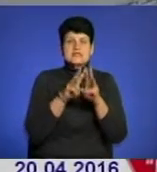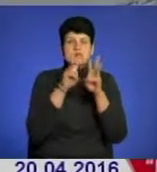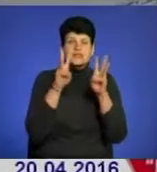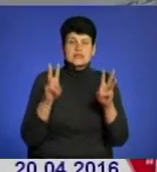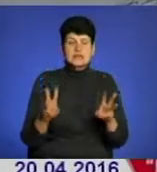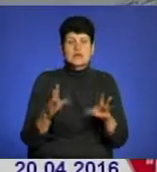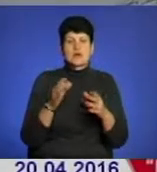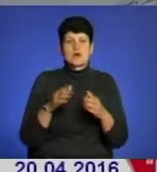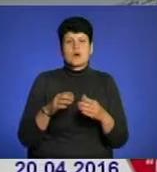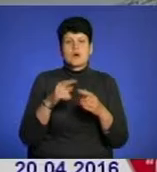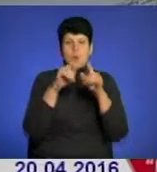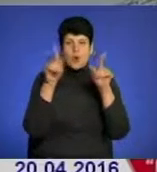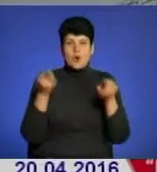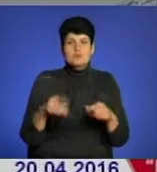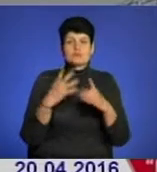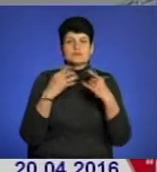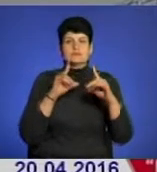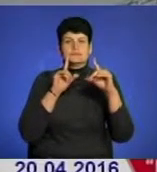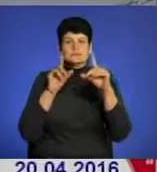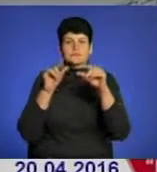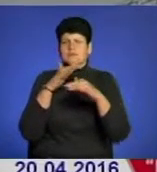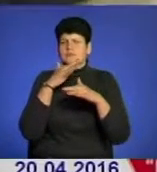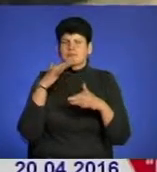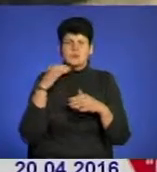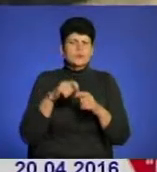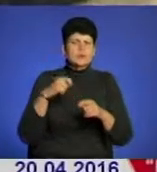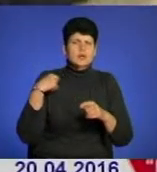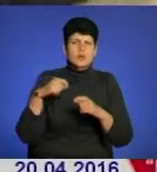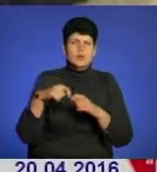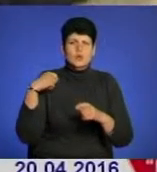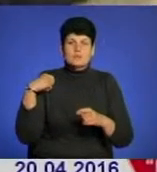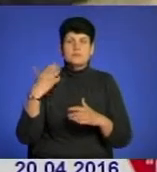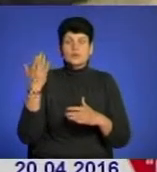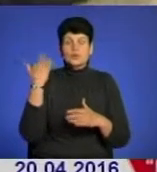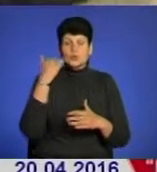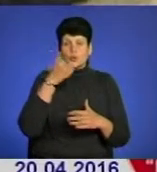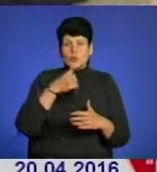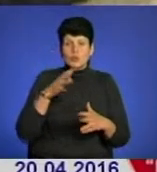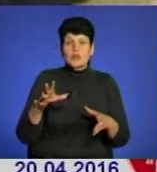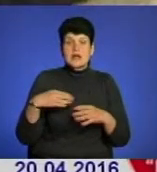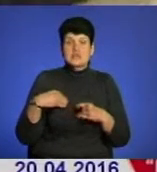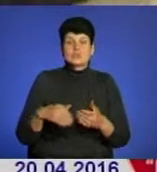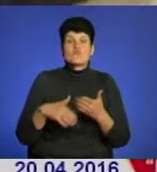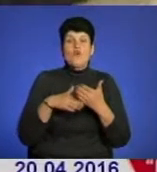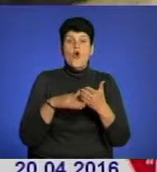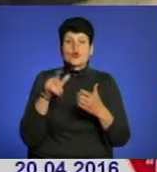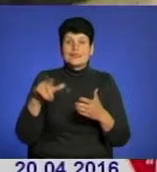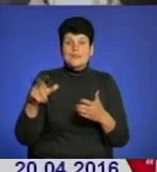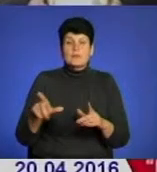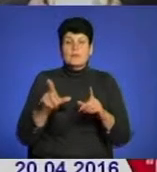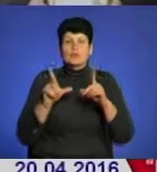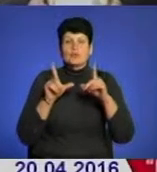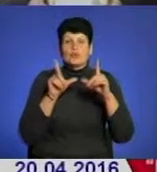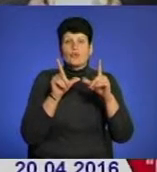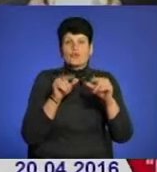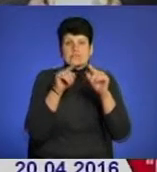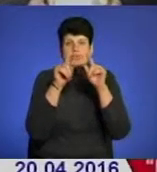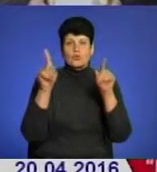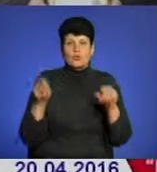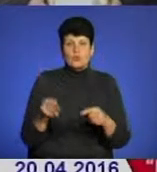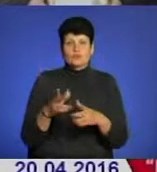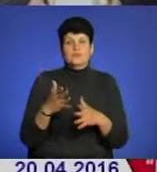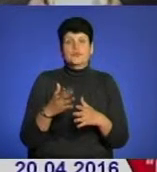разом з іконописцем подолав уже не одну тисячу кілометрів. Минулого року разом з волонтерами пан Володимир повіз написану ікону на